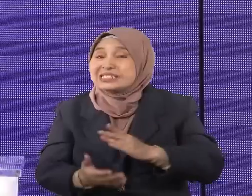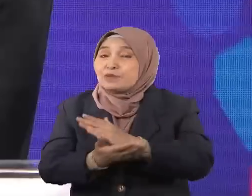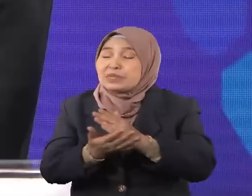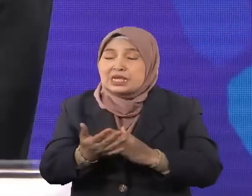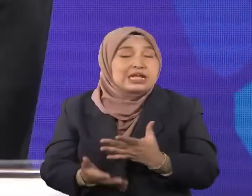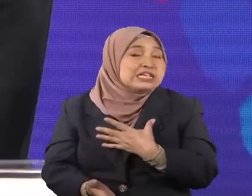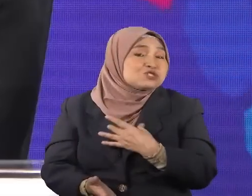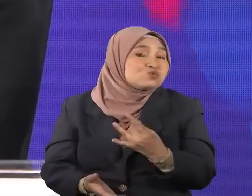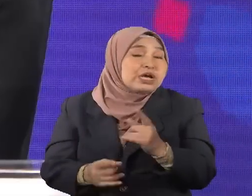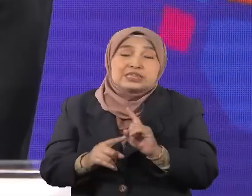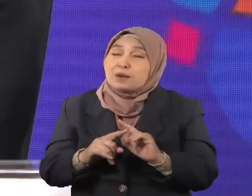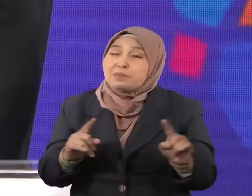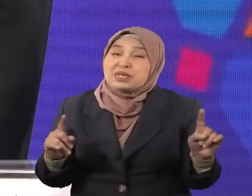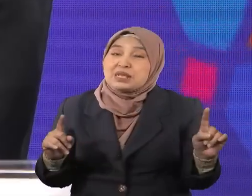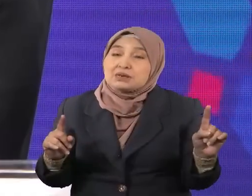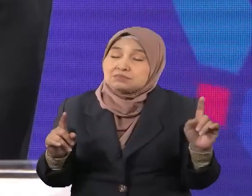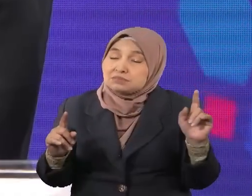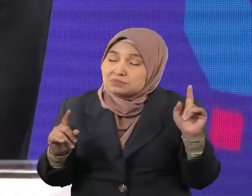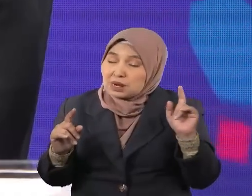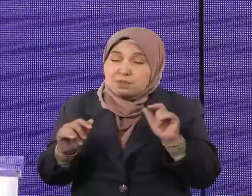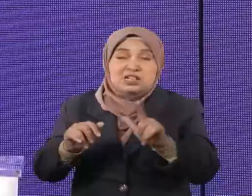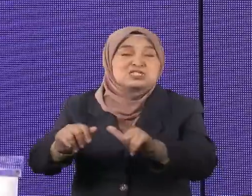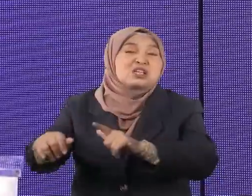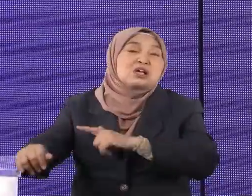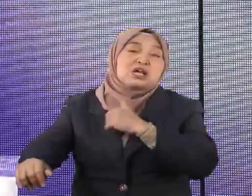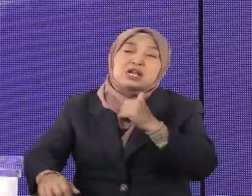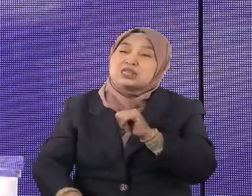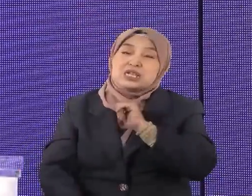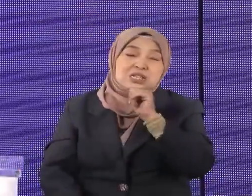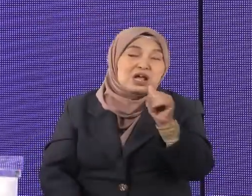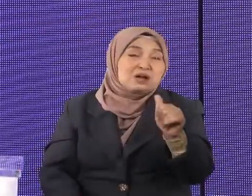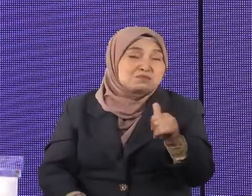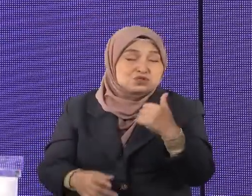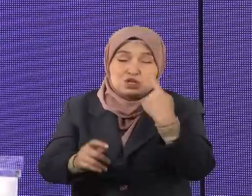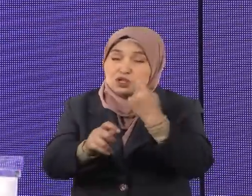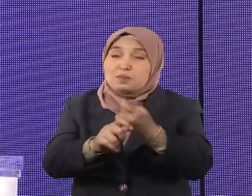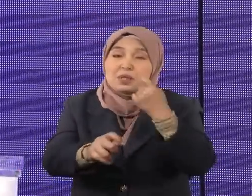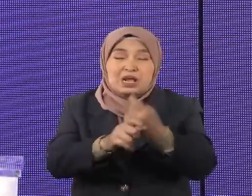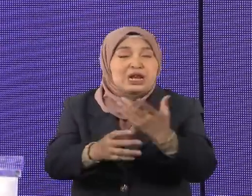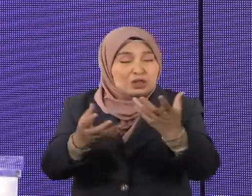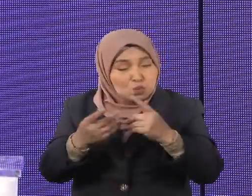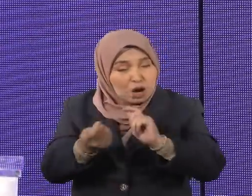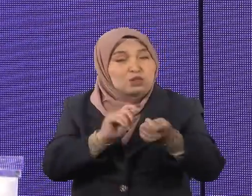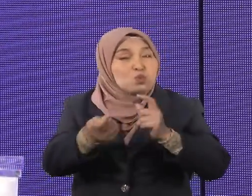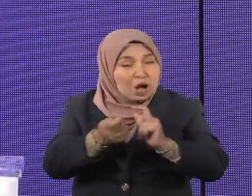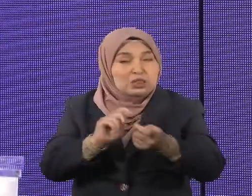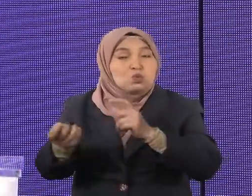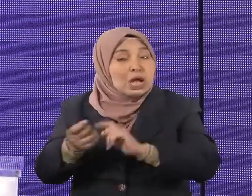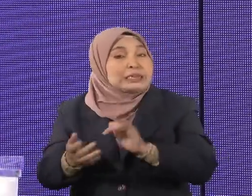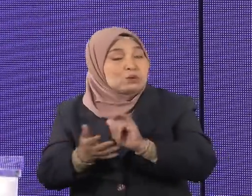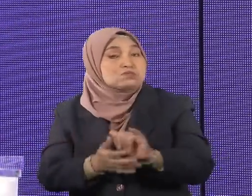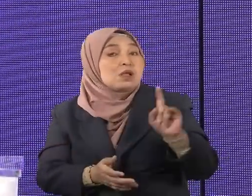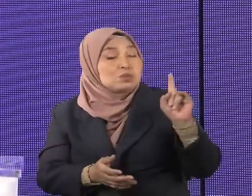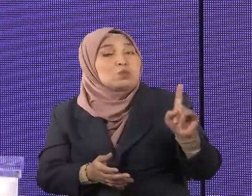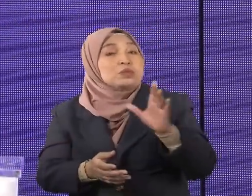disukai tetapi ianya berpanjangan maksudnya, dan dia tidak statik. Dia makin lama makin nak tukar. Itu satu.